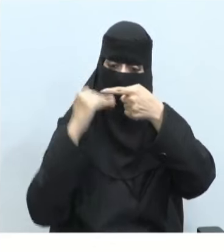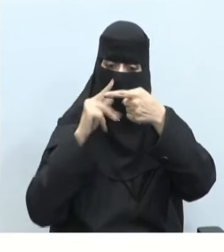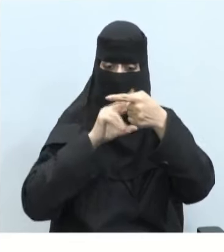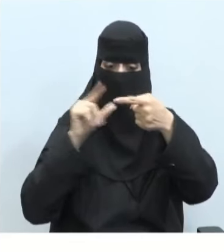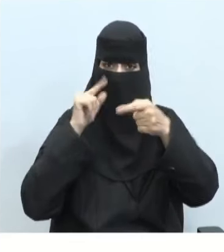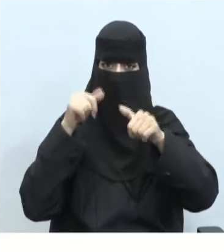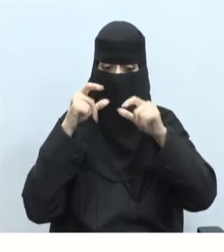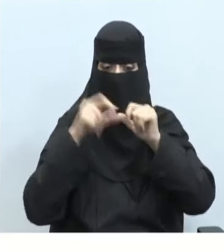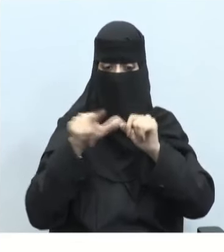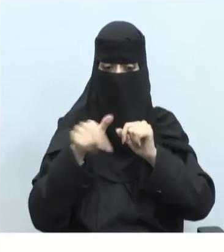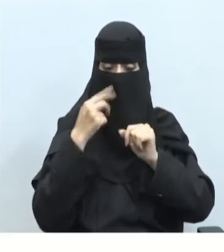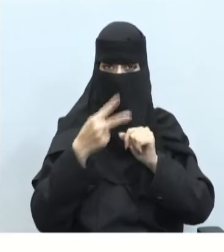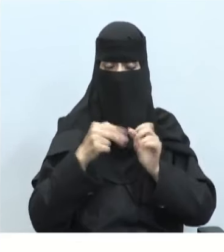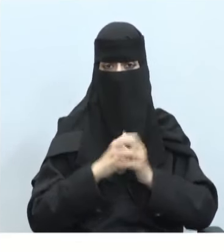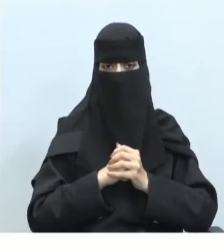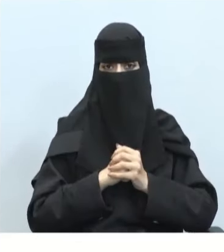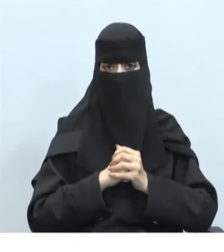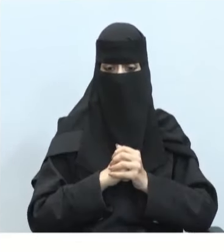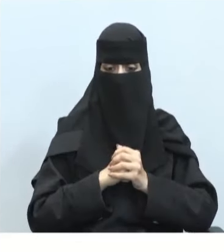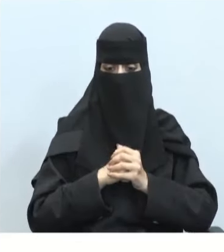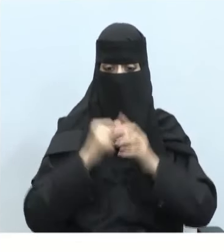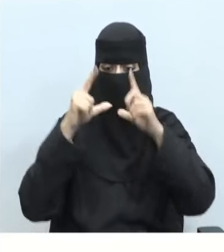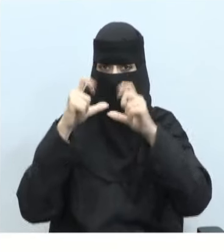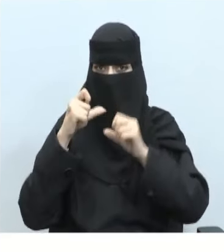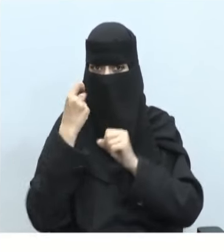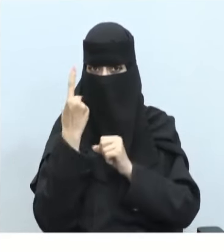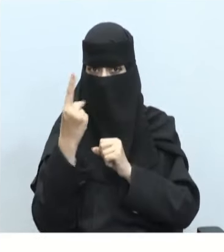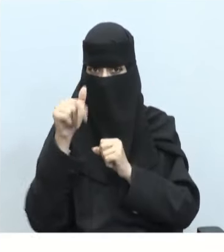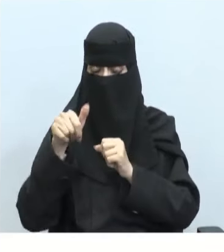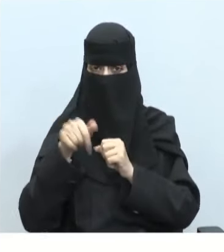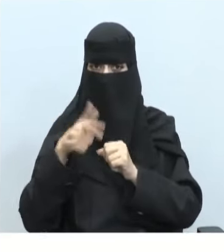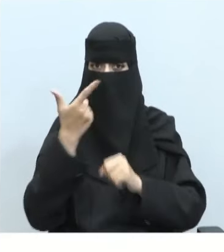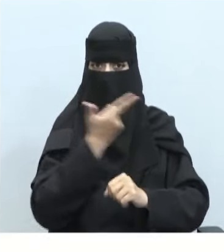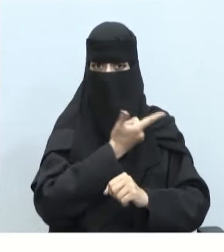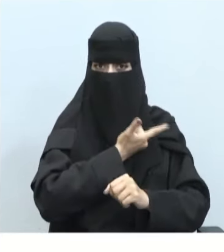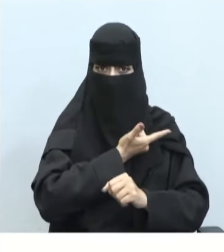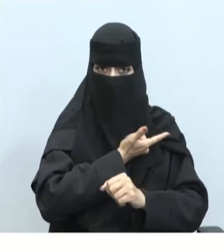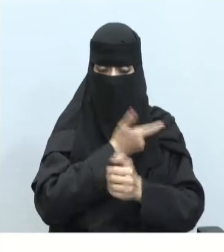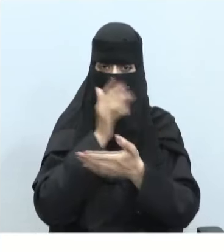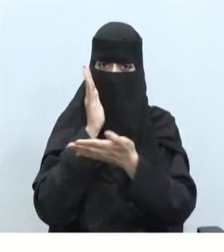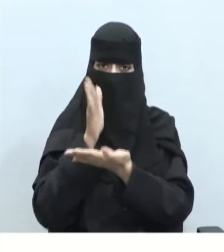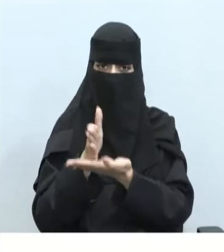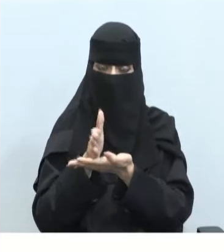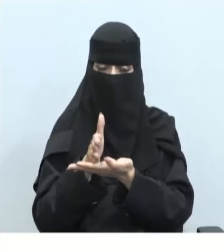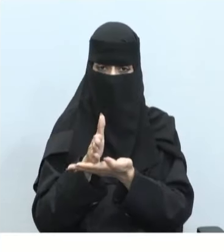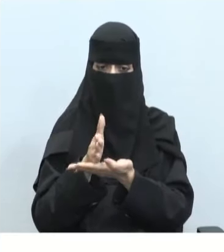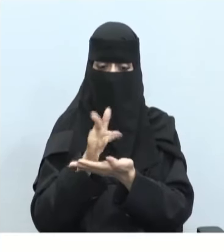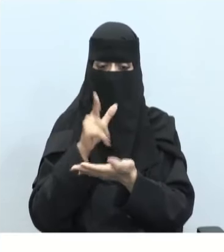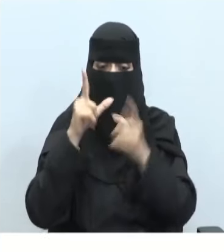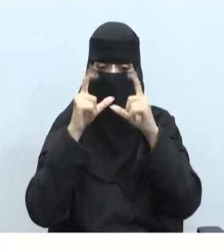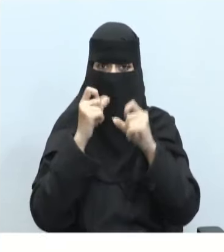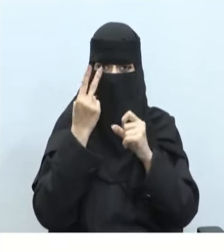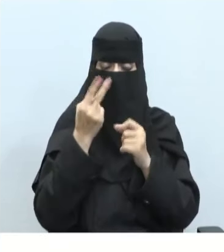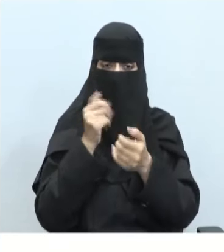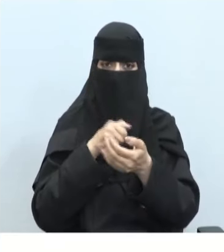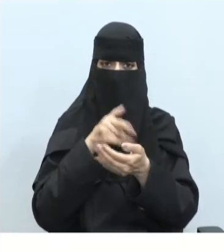الثلاثه التي امامك في الصوره الاولى كلمه الثلثاء محاذاتها وسط في الصوره الثانيه كلمه